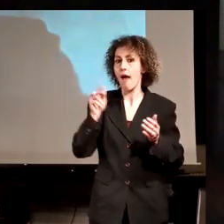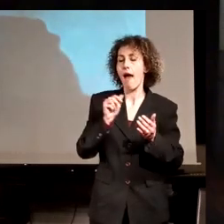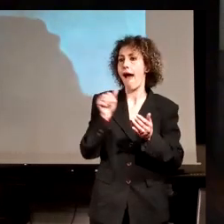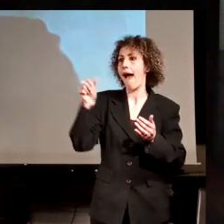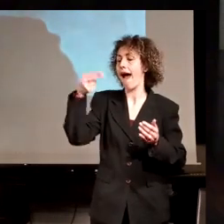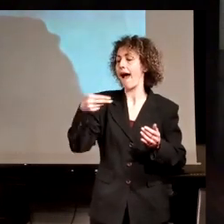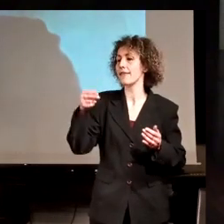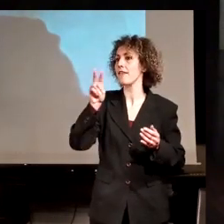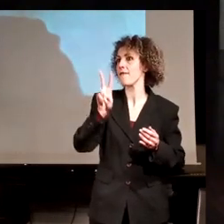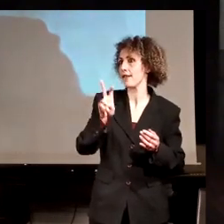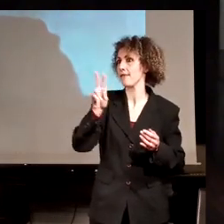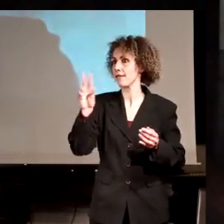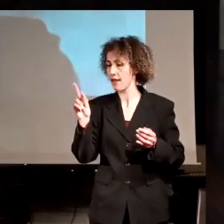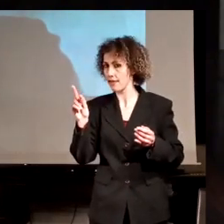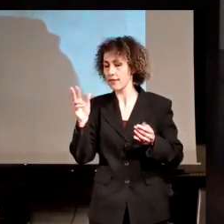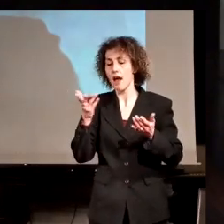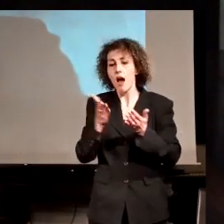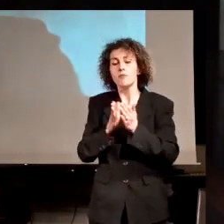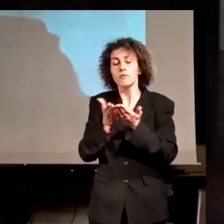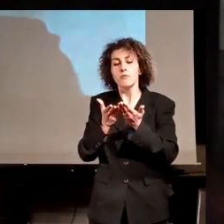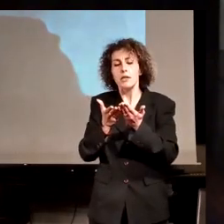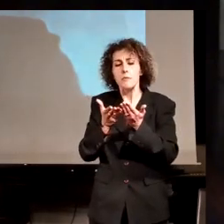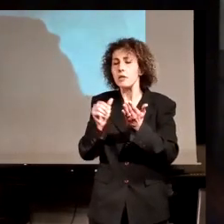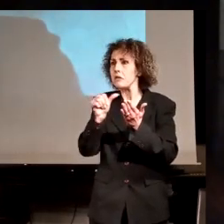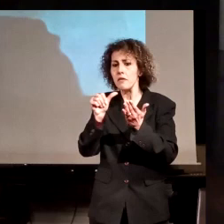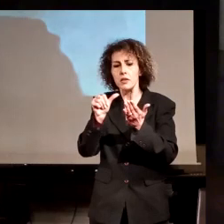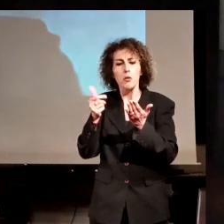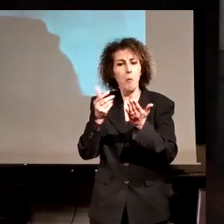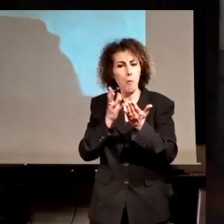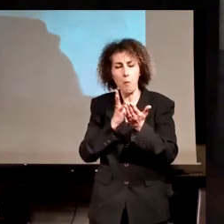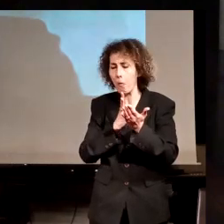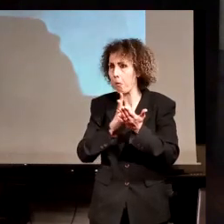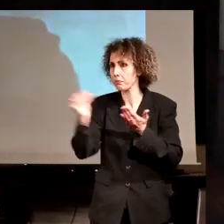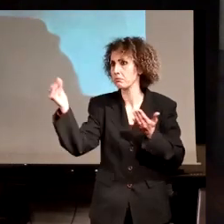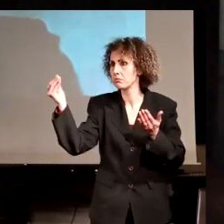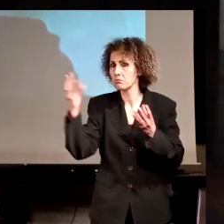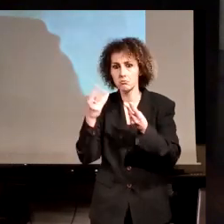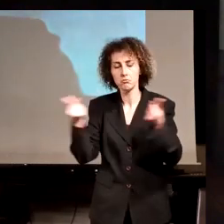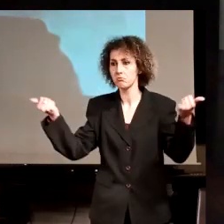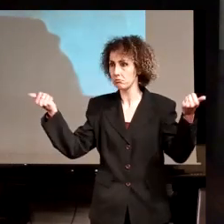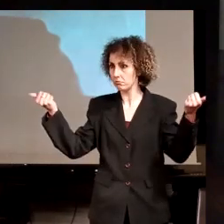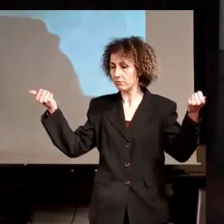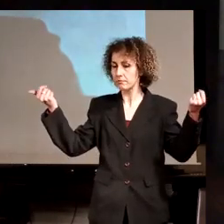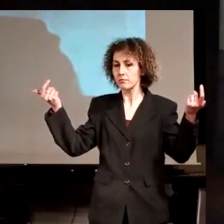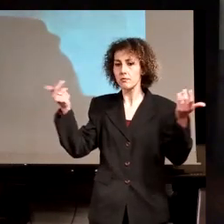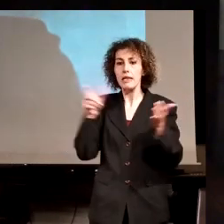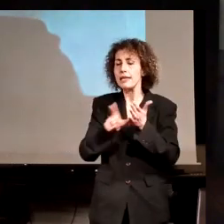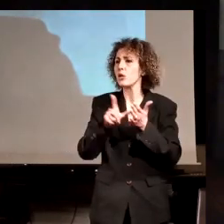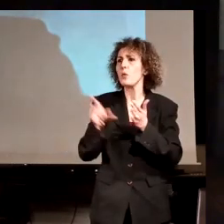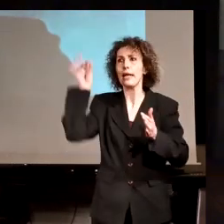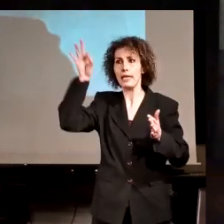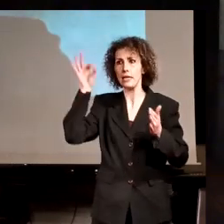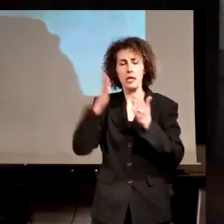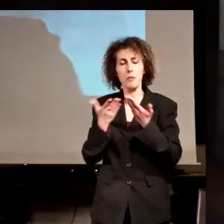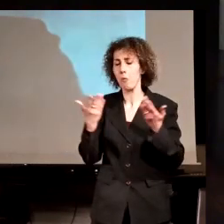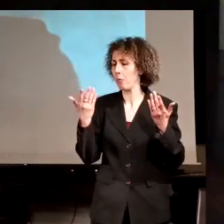piano è uscito fuori dai libri fino a sparire proprio sparring e dei libri lettere ad una inglese c'è come